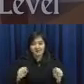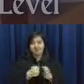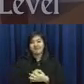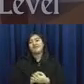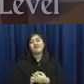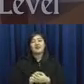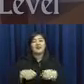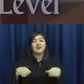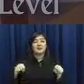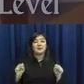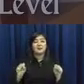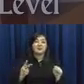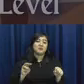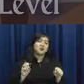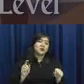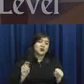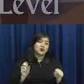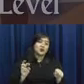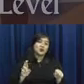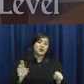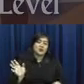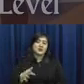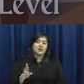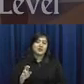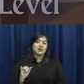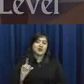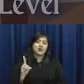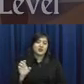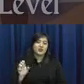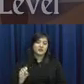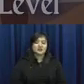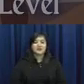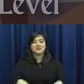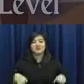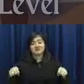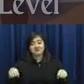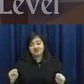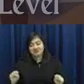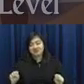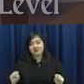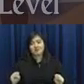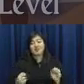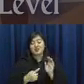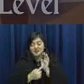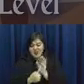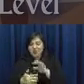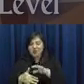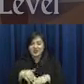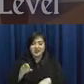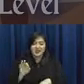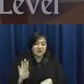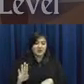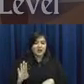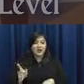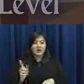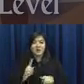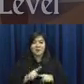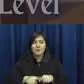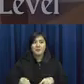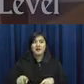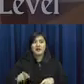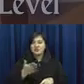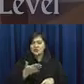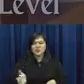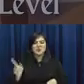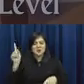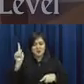nakakalungkot to, sir. Ito yung illustration lamang, reality. Nakapag-post kayo ng mga rides ninyo kung saan-saan, pero hindi kayo makarides papunta ng